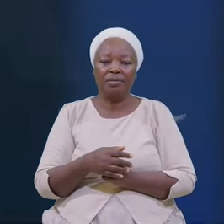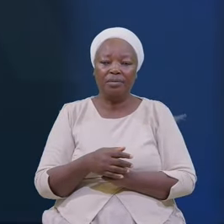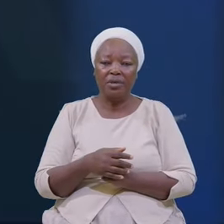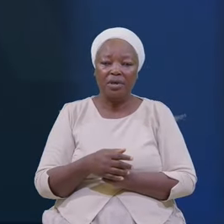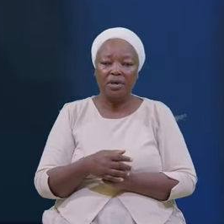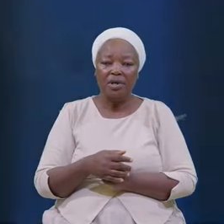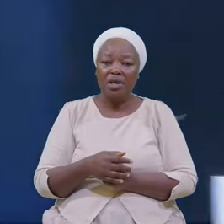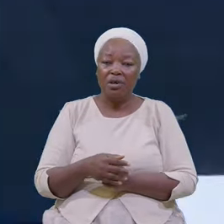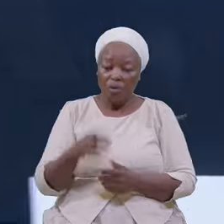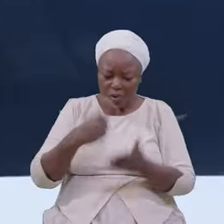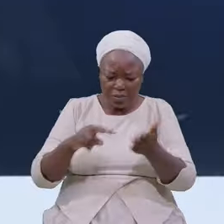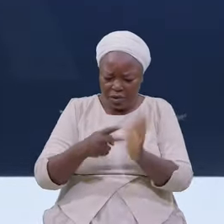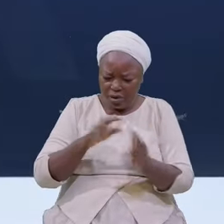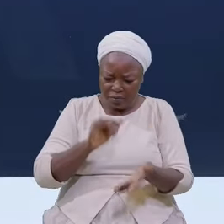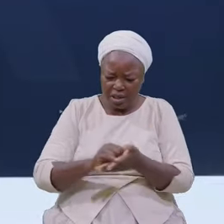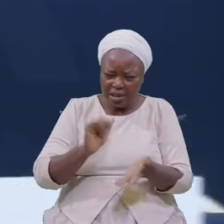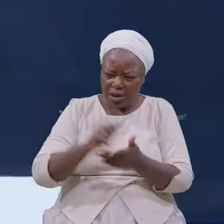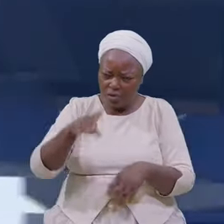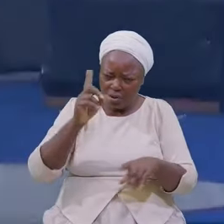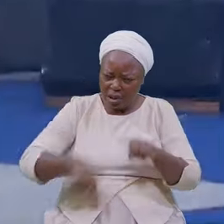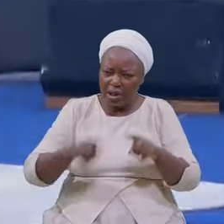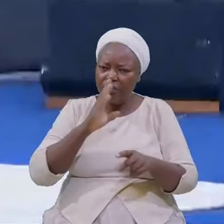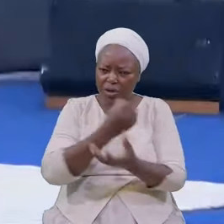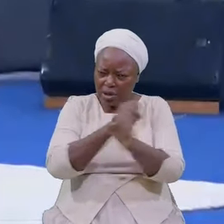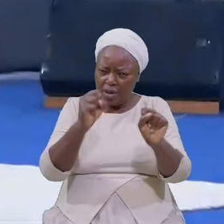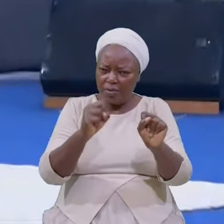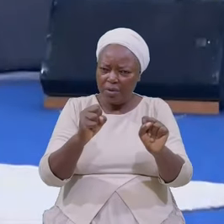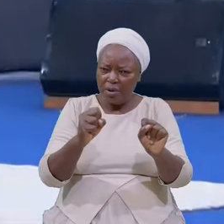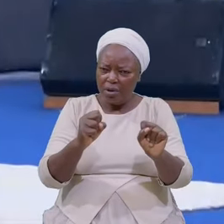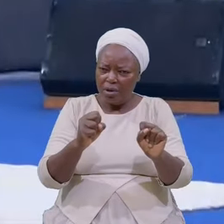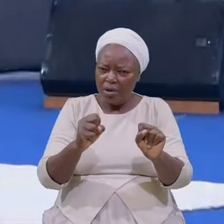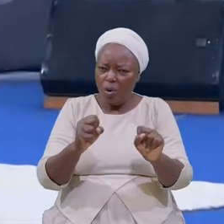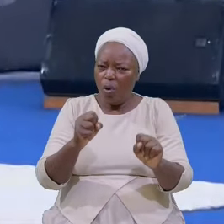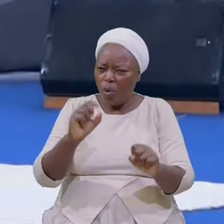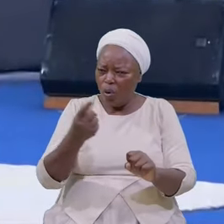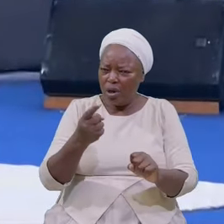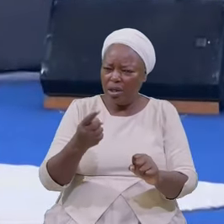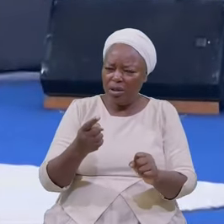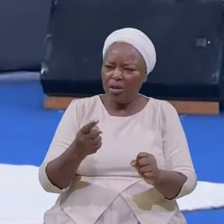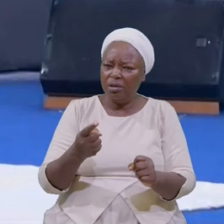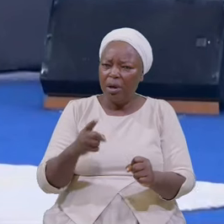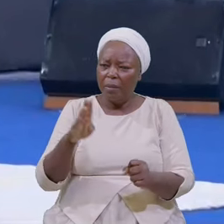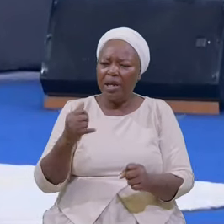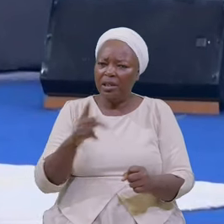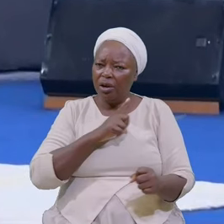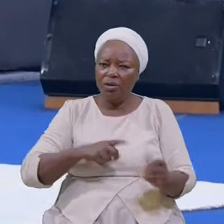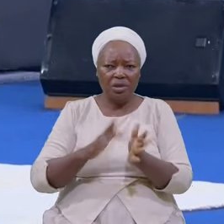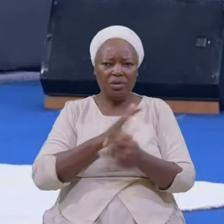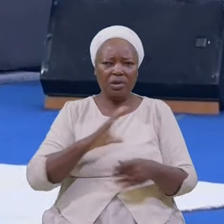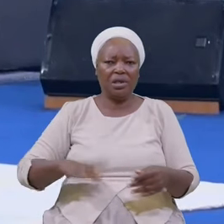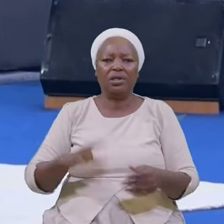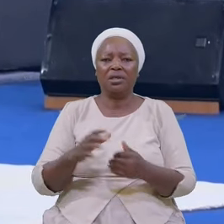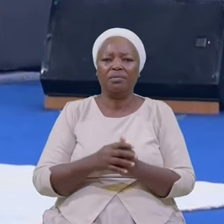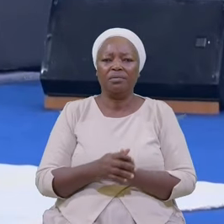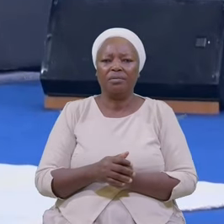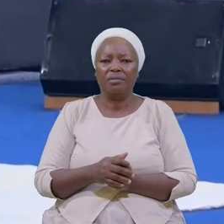que cela veut dire? Why then did God give that law, especially the Ten Commandments? Pourquoi Dieu a-t-il